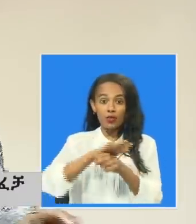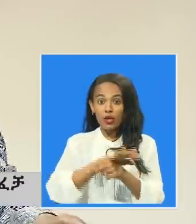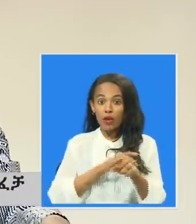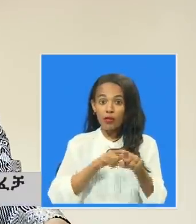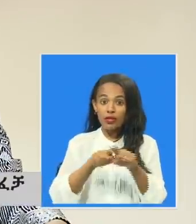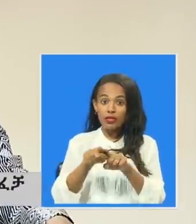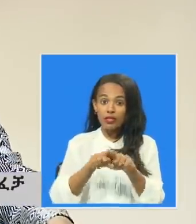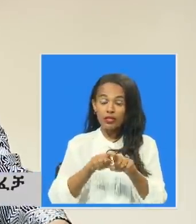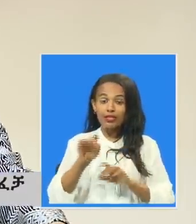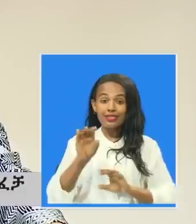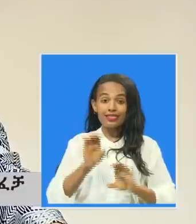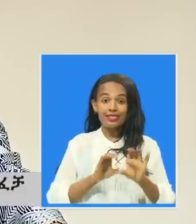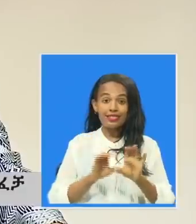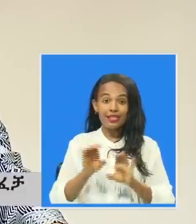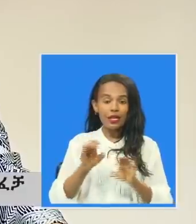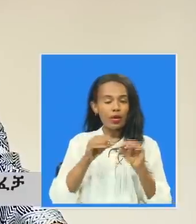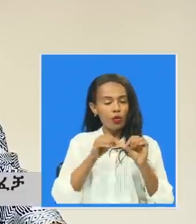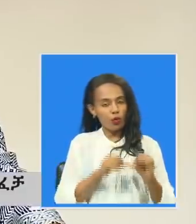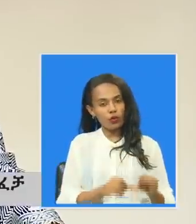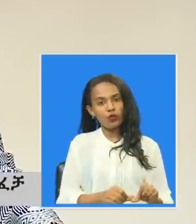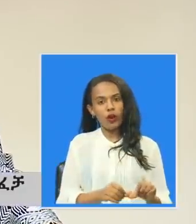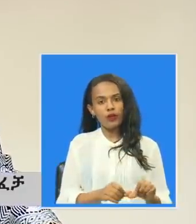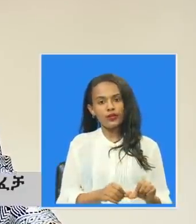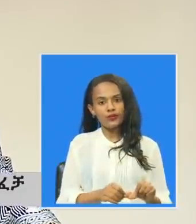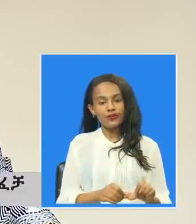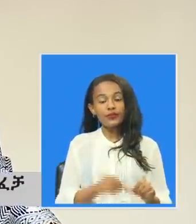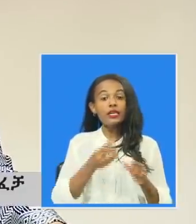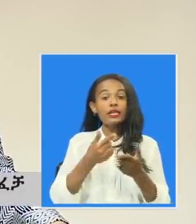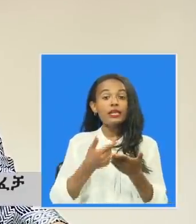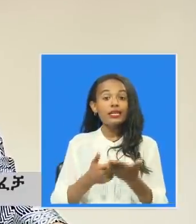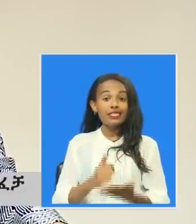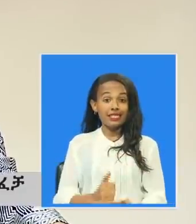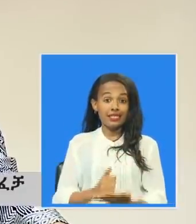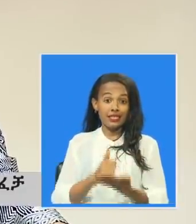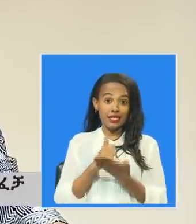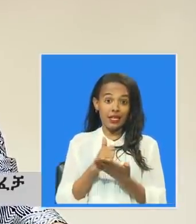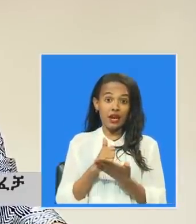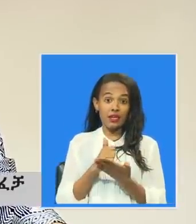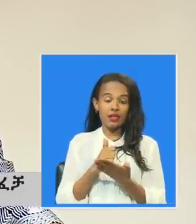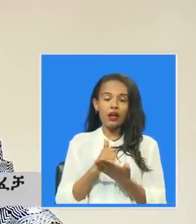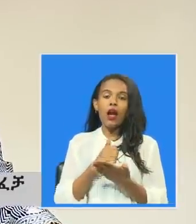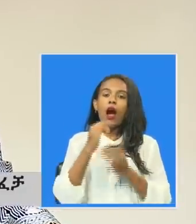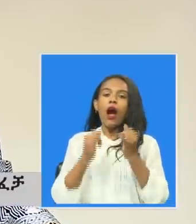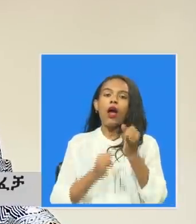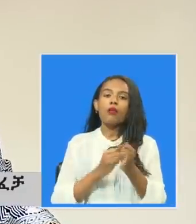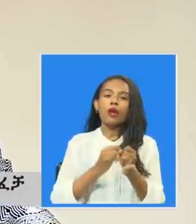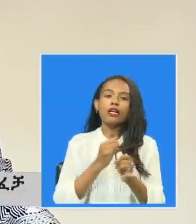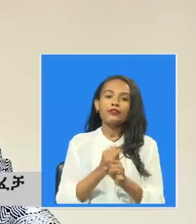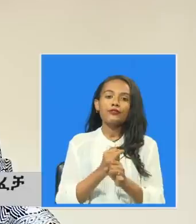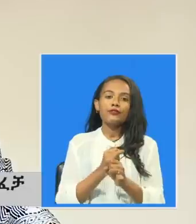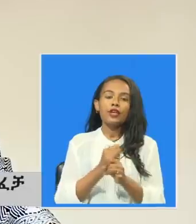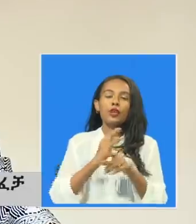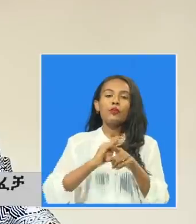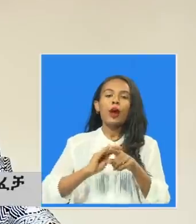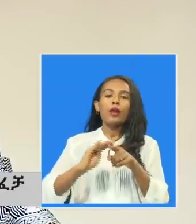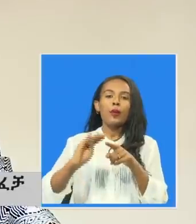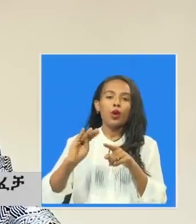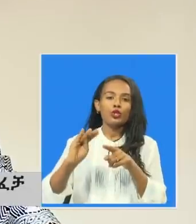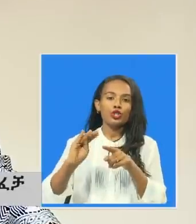ድርድር ሲካሄድ ቆይቷል። ለዚህ ረዳን ዘንድም ዓለም አቀፍ